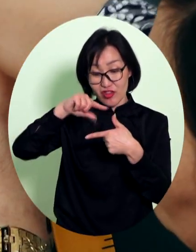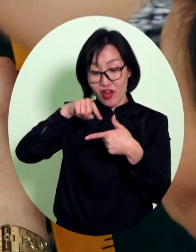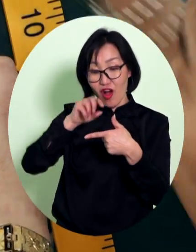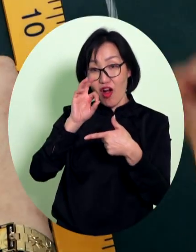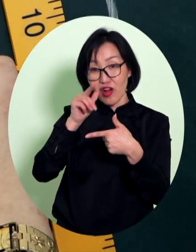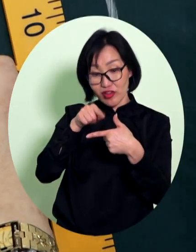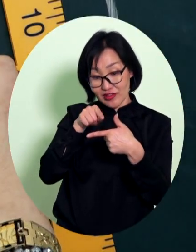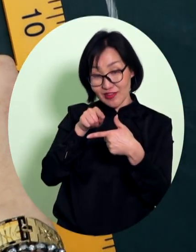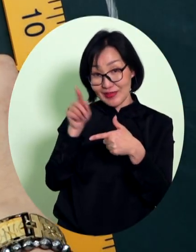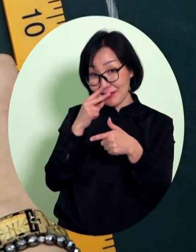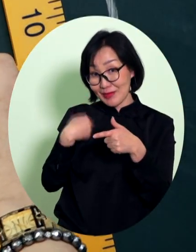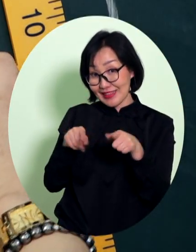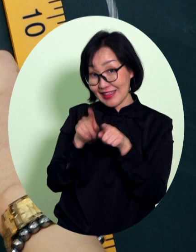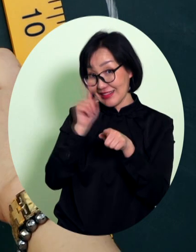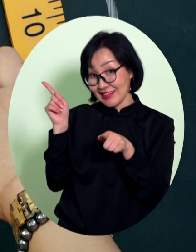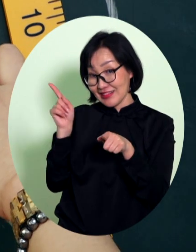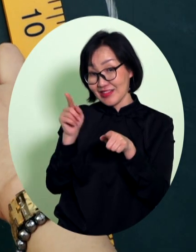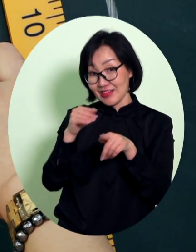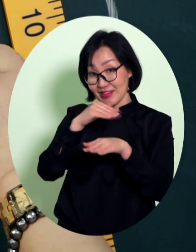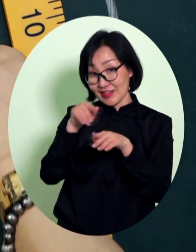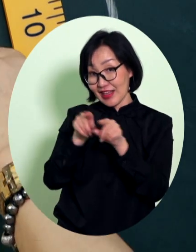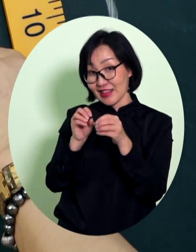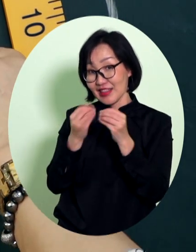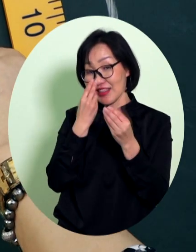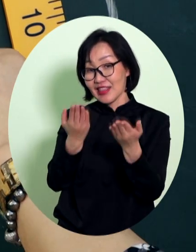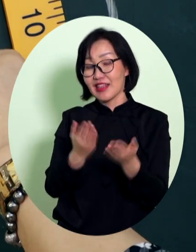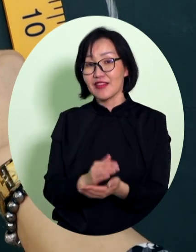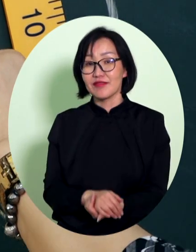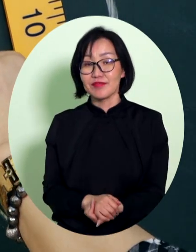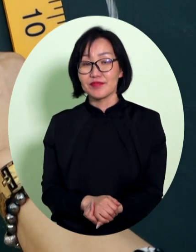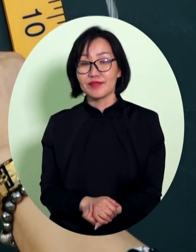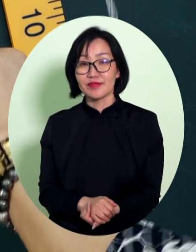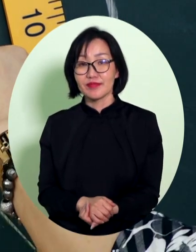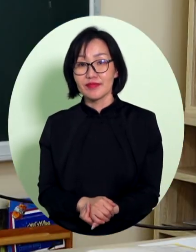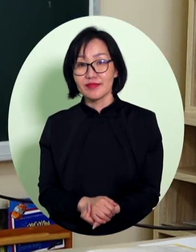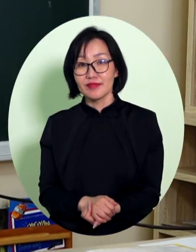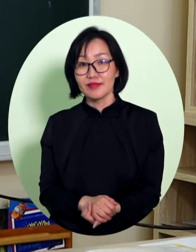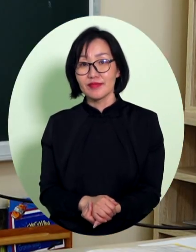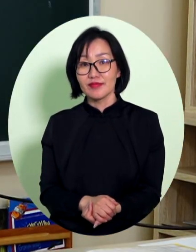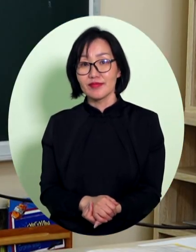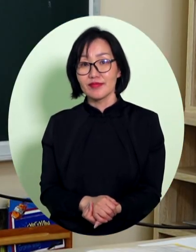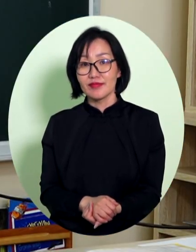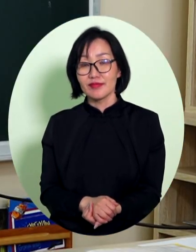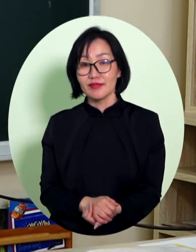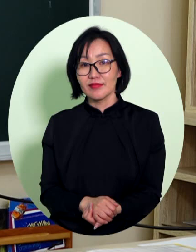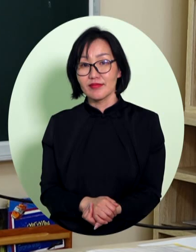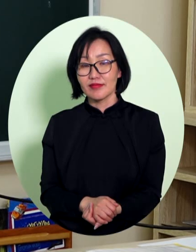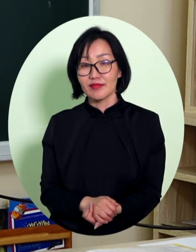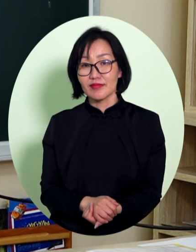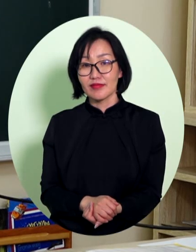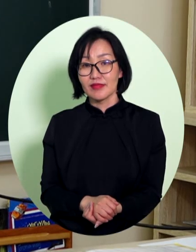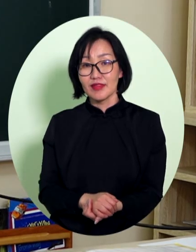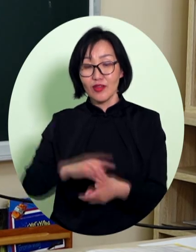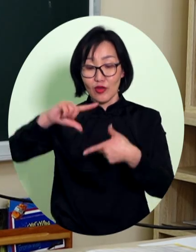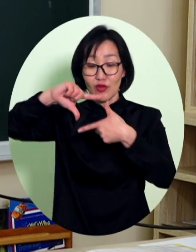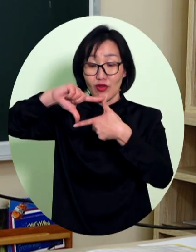тэмдэглэх нь. Тэгш өнцөгт шугамтай хүүхдүүд бол тойргоо ингээд олцсон бол тэгш өнцөгтэй өнцгийнхаа орыг